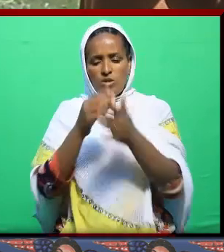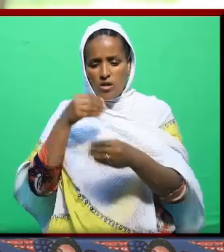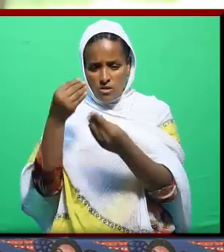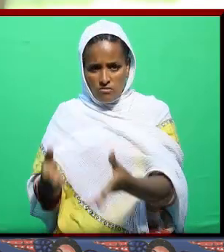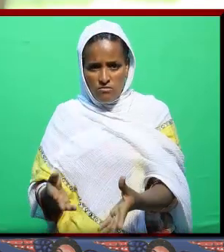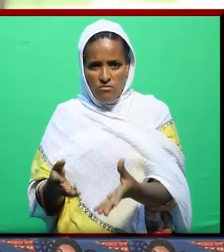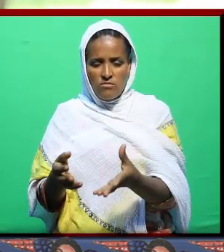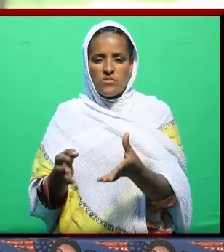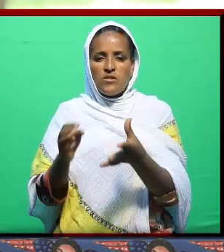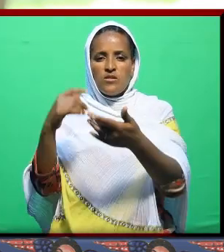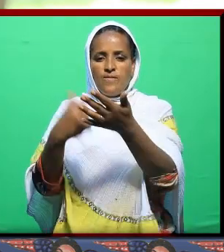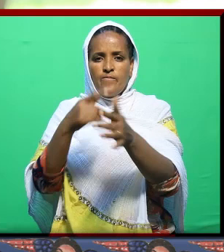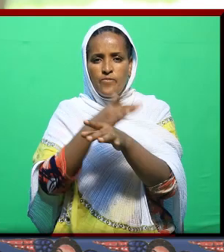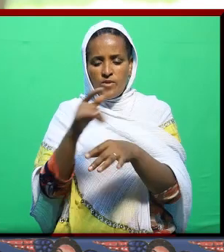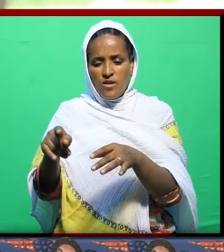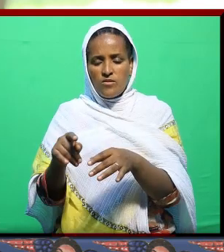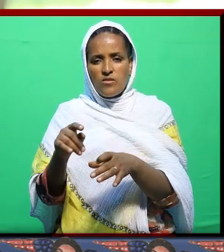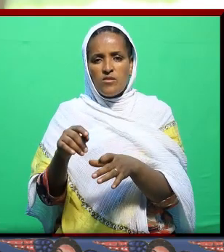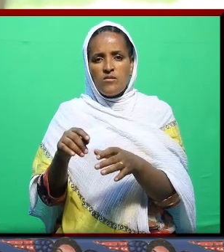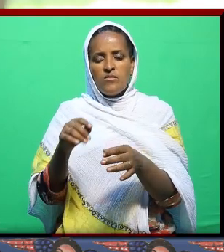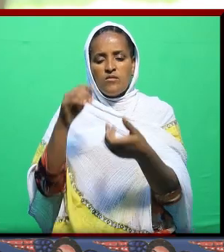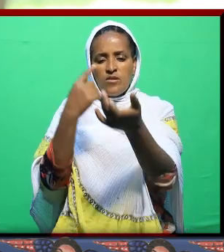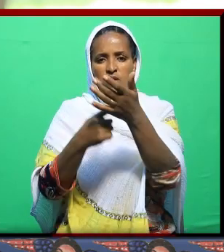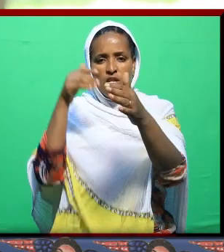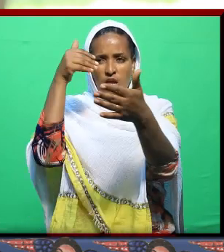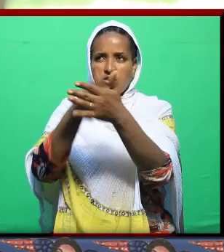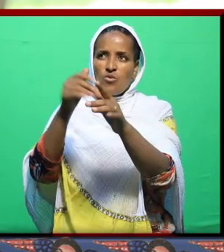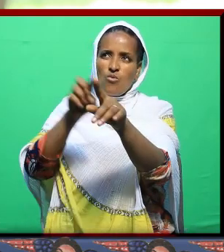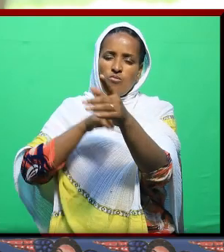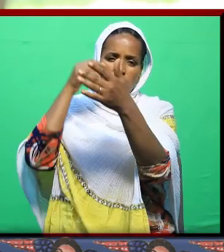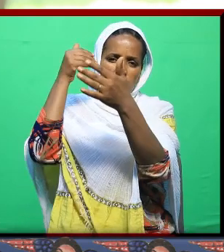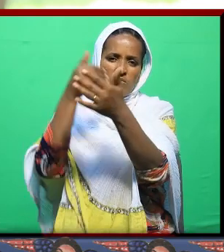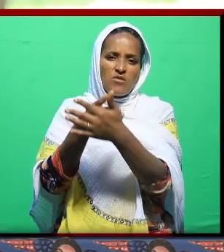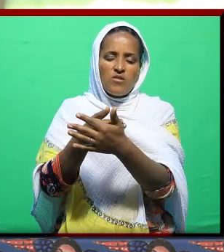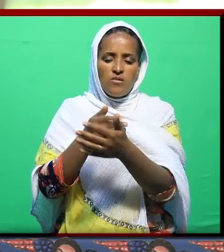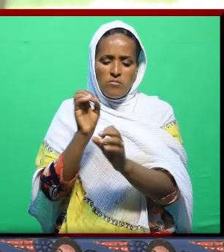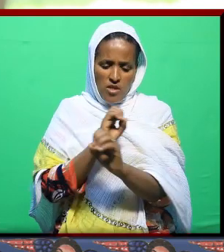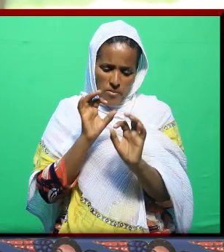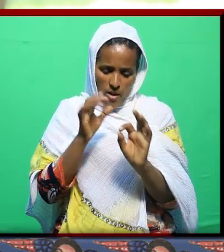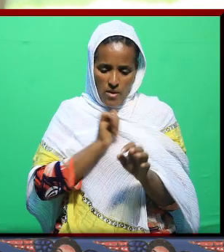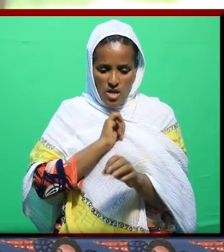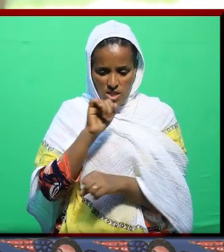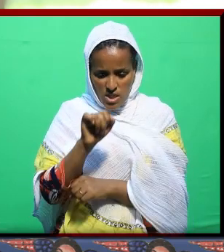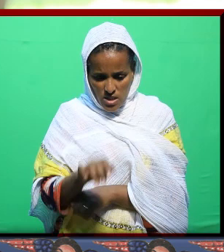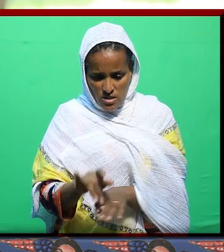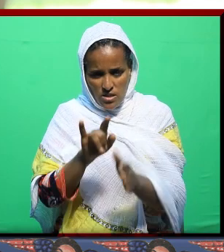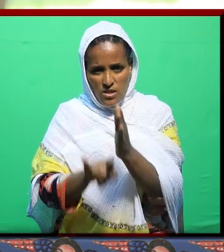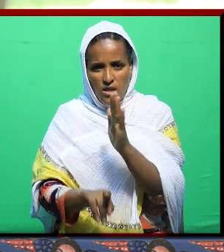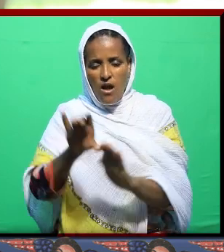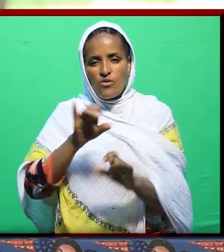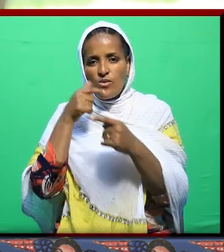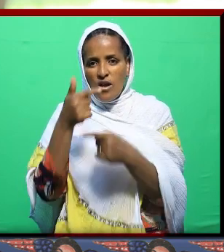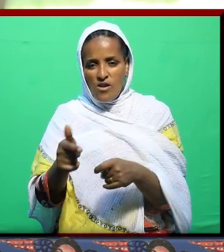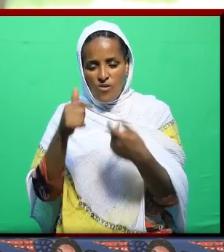ነገር ተሰጥቷቸው ማርገ ነጽሮተ ስሉስ ቅዱስ ወይም ከወይነ እሳት ደርሰው ምንም እንደሌላቸው ራሳቸውን ዝቅ